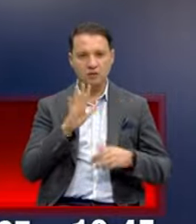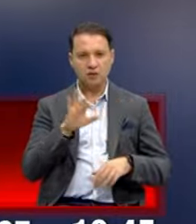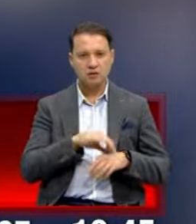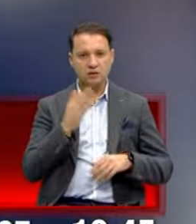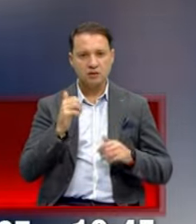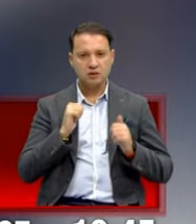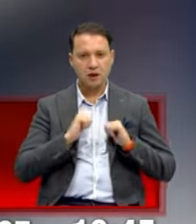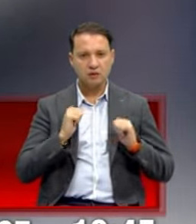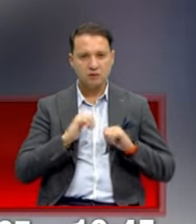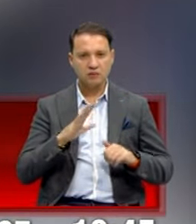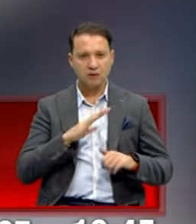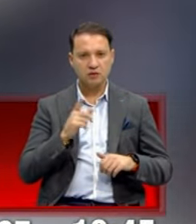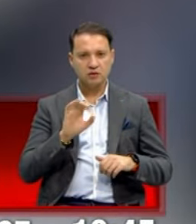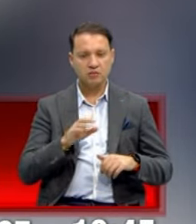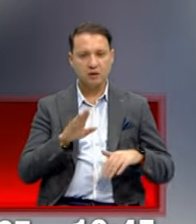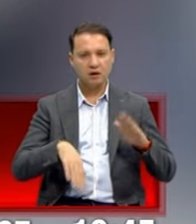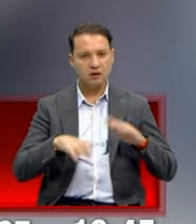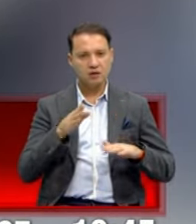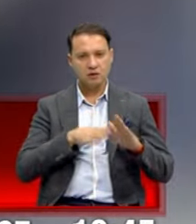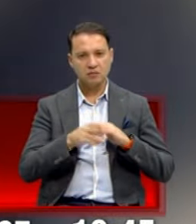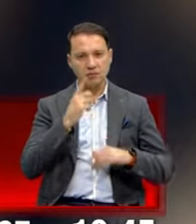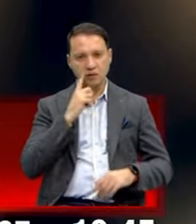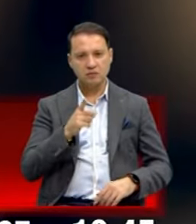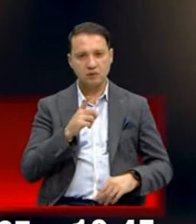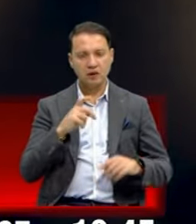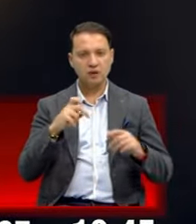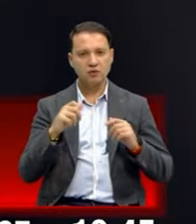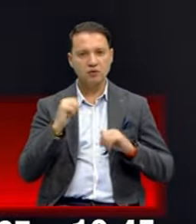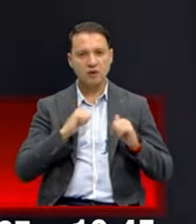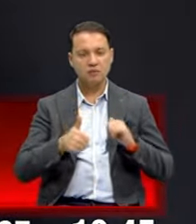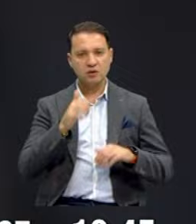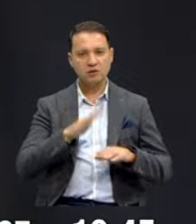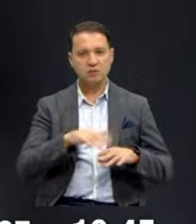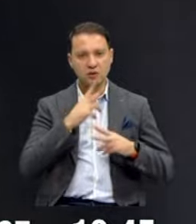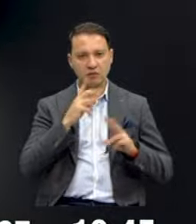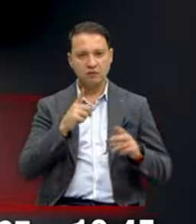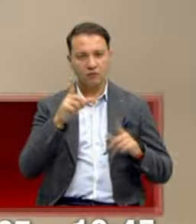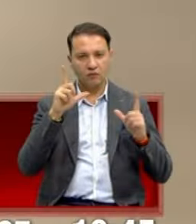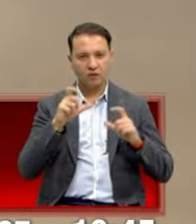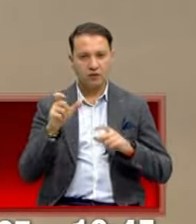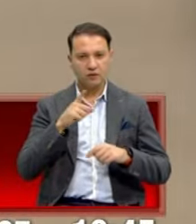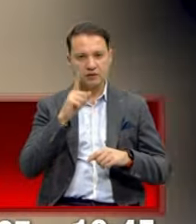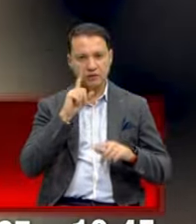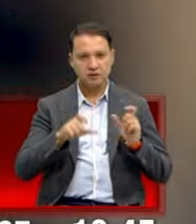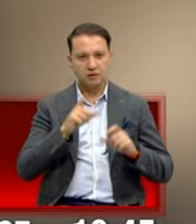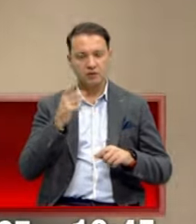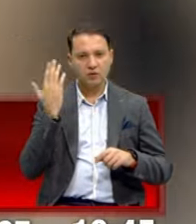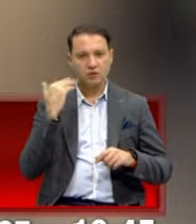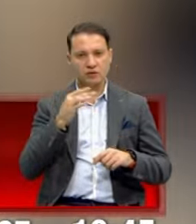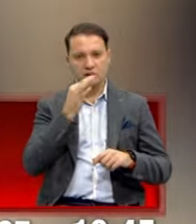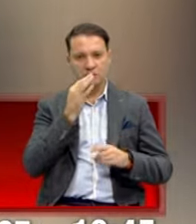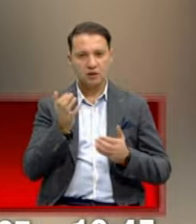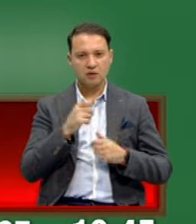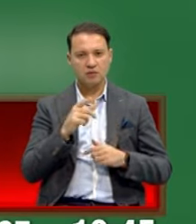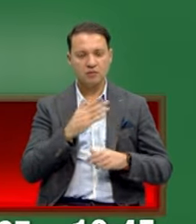sonra ders var. Şimdi bakalım elimizi kolumuzu sallaya sallaya giremeyecek. Rektörlük tarafından yapılan açıklamada fotoğraflardaki kişilerin daha önce izin